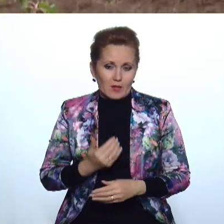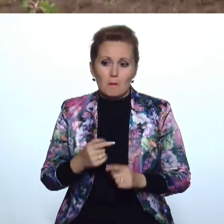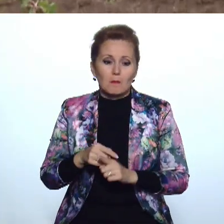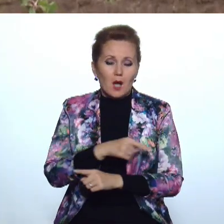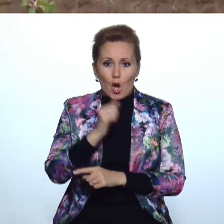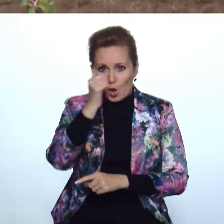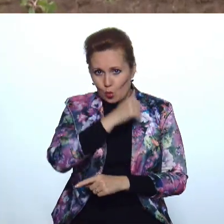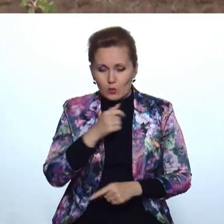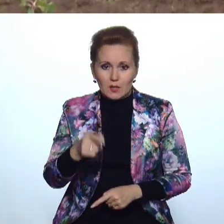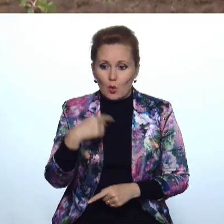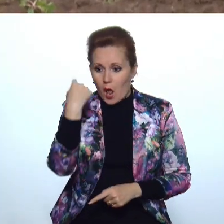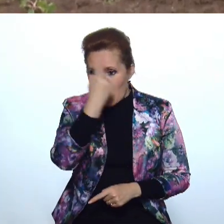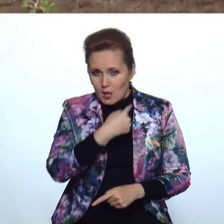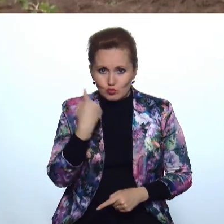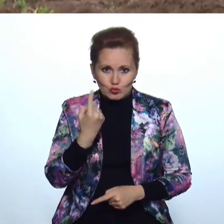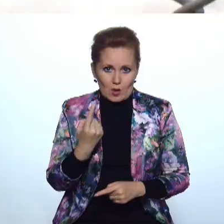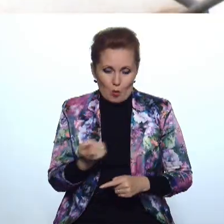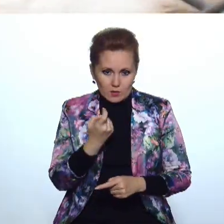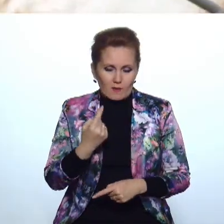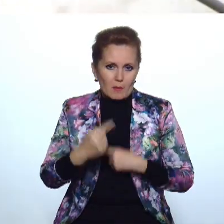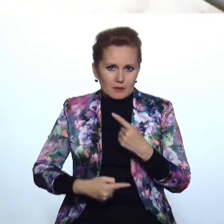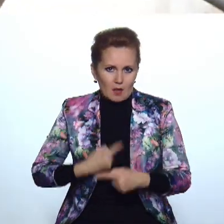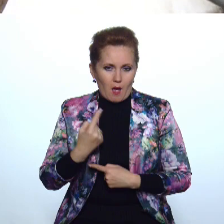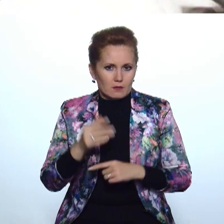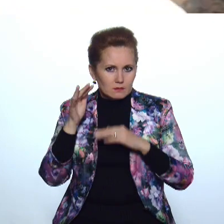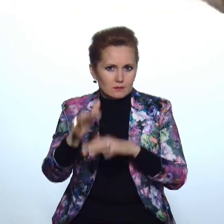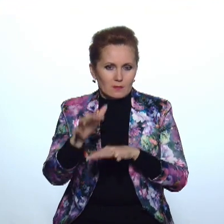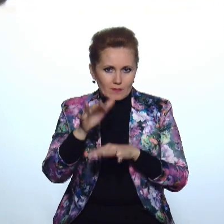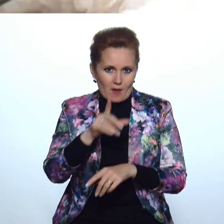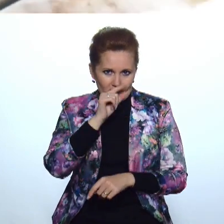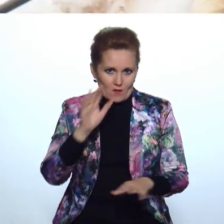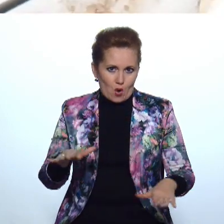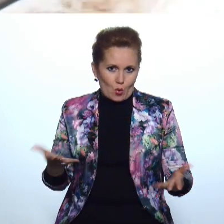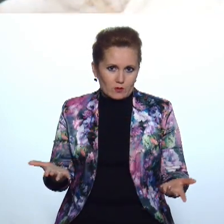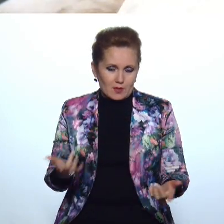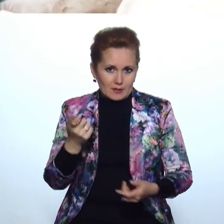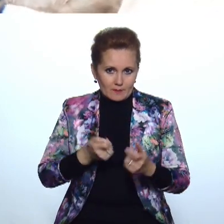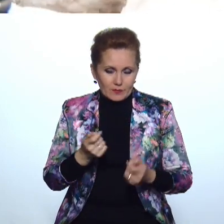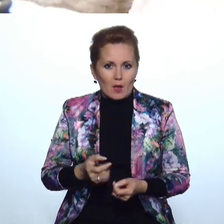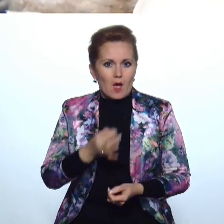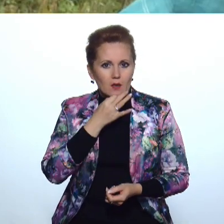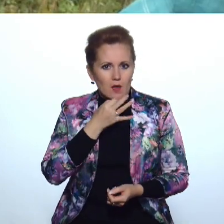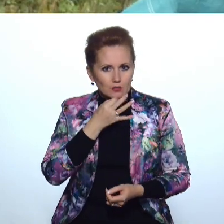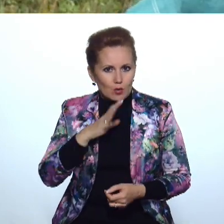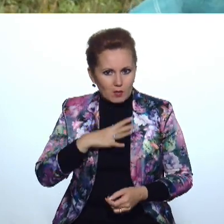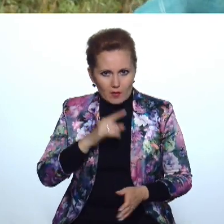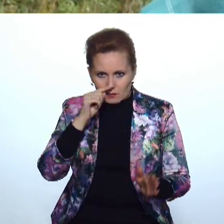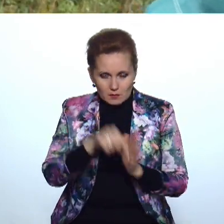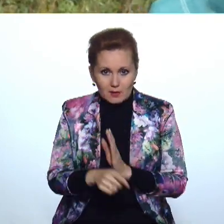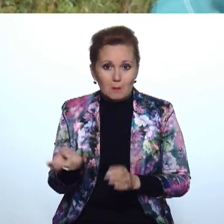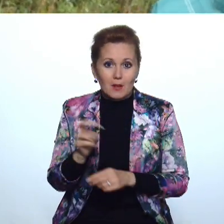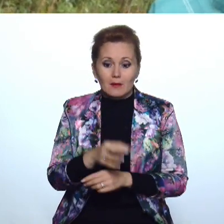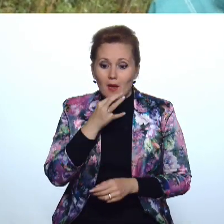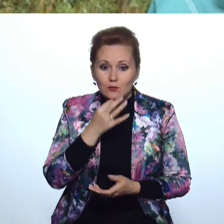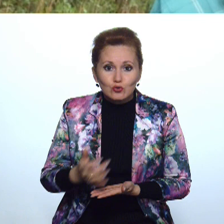Последние годы ее лично подсобное хозяйство постоянно атакуют вороны, и не только ягоды. Яйцо снимают. То есть ты пришел